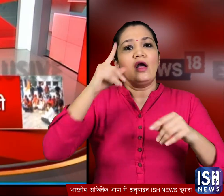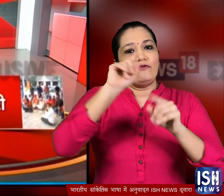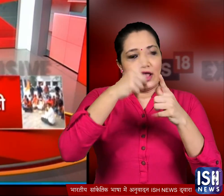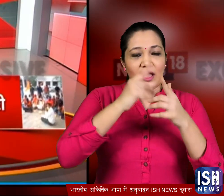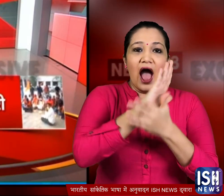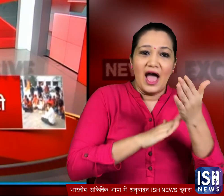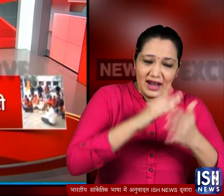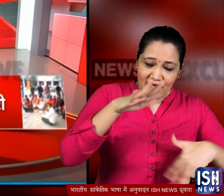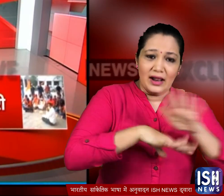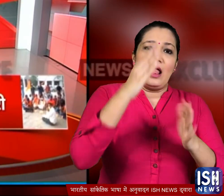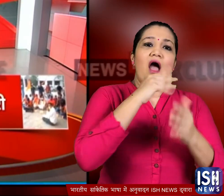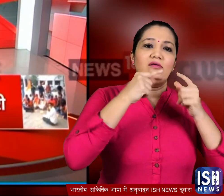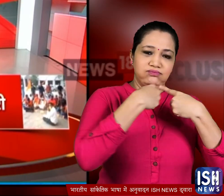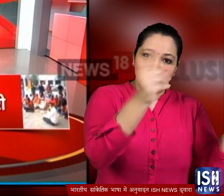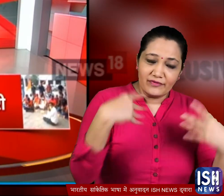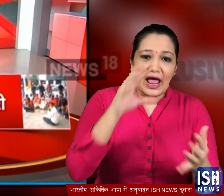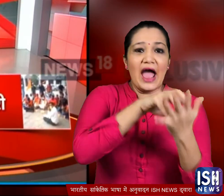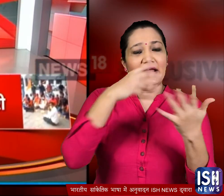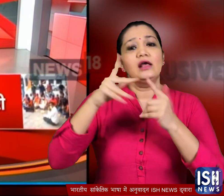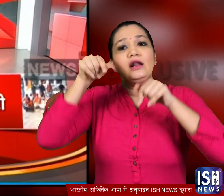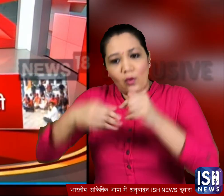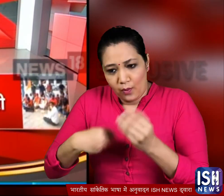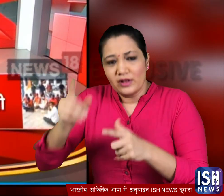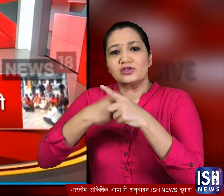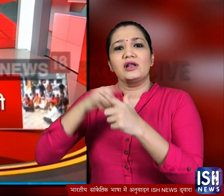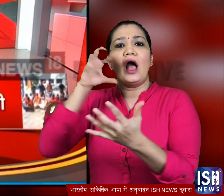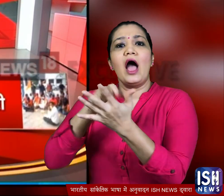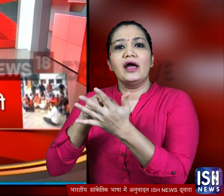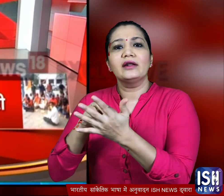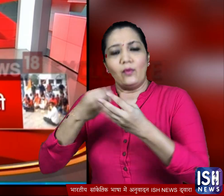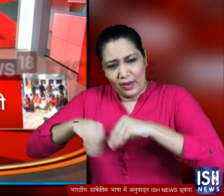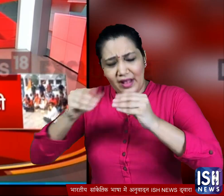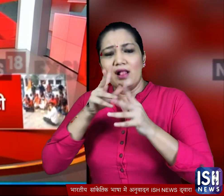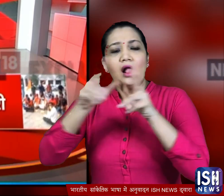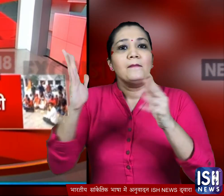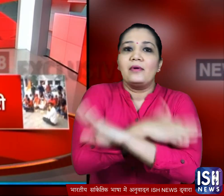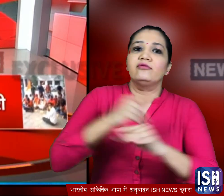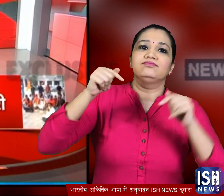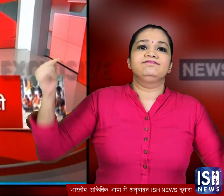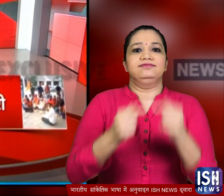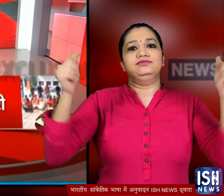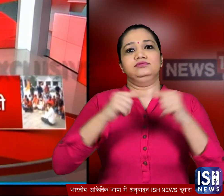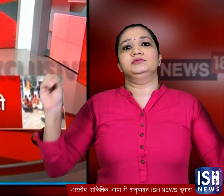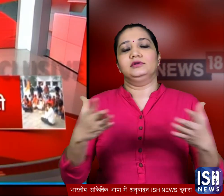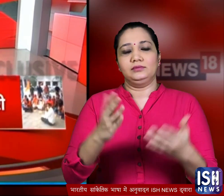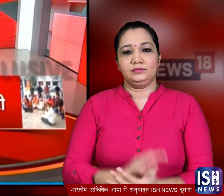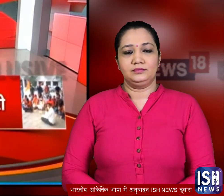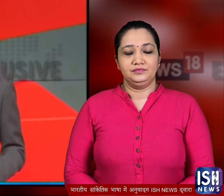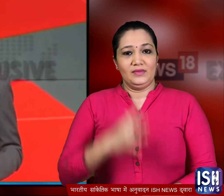पर विज्ञापन जारी हुआ और कुछ दिनों में झटका मीट पर भी विज्ञापन जारी होने वाला है, लेकिन इससे पहले ही टेंडर पर टकराव शुरू हो